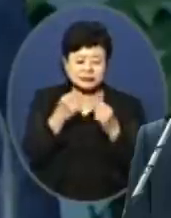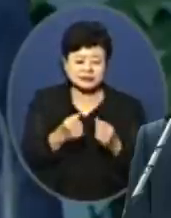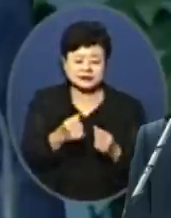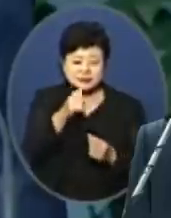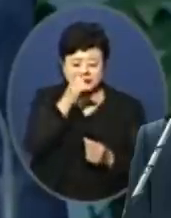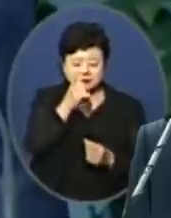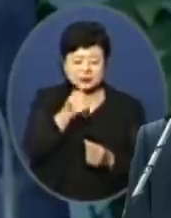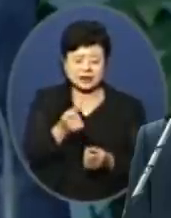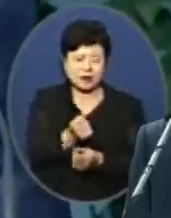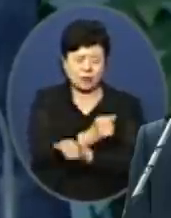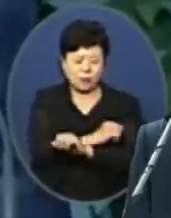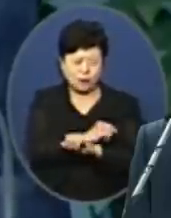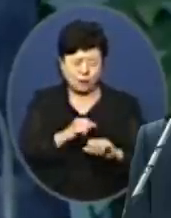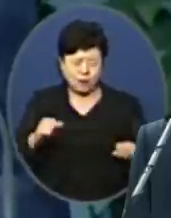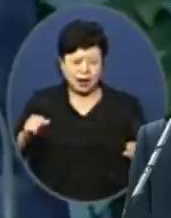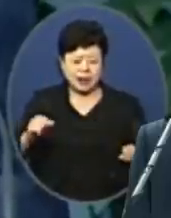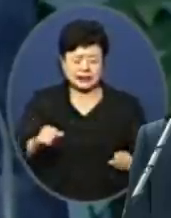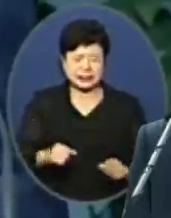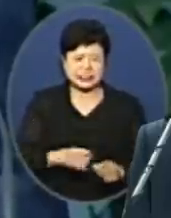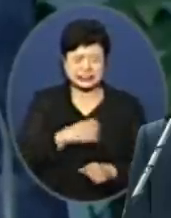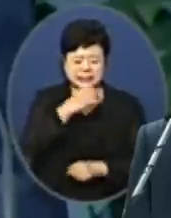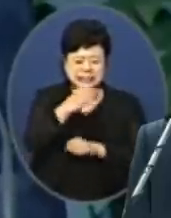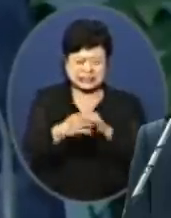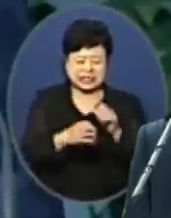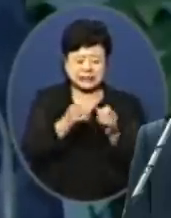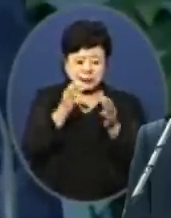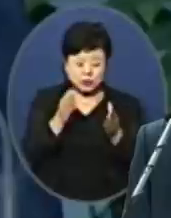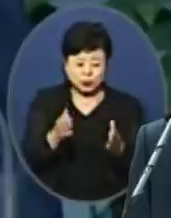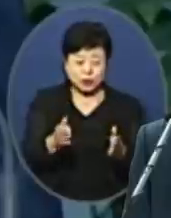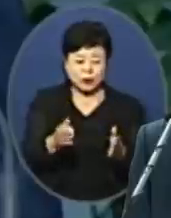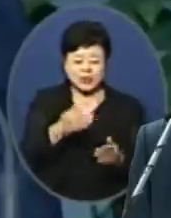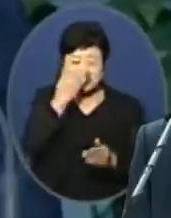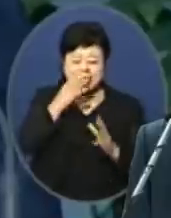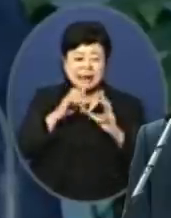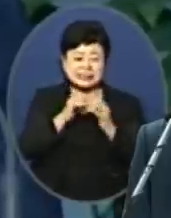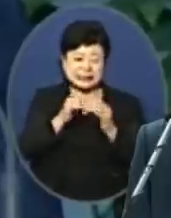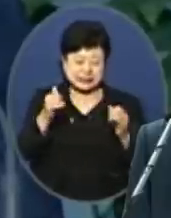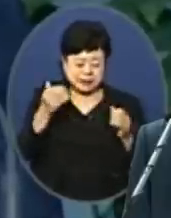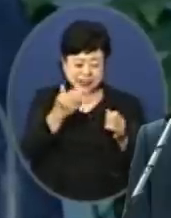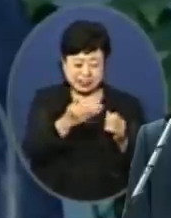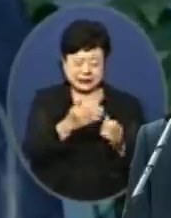있습니다. 광야를 지난 40년 동안에도 이스라엘 백성이